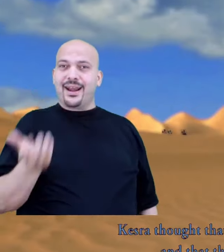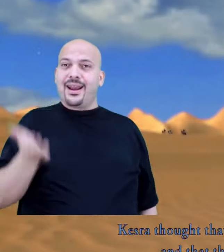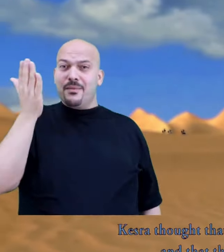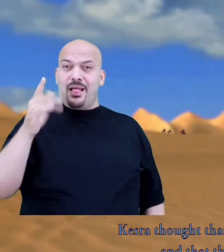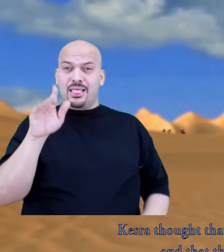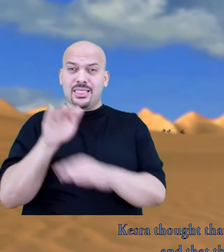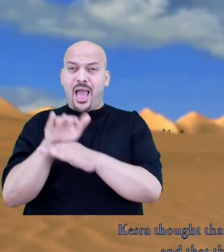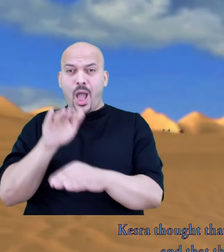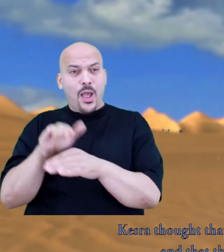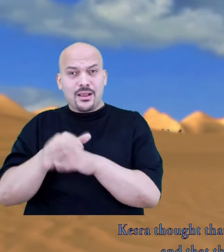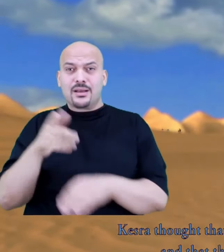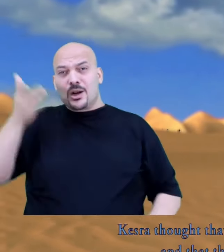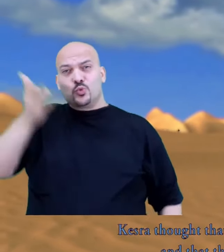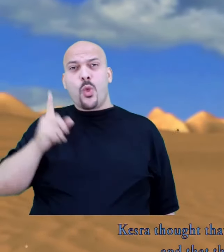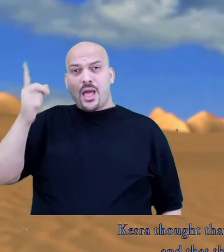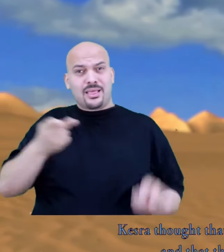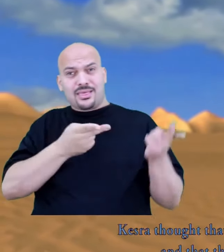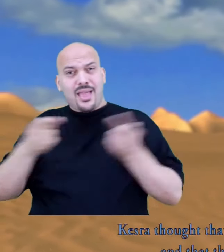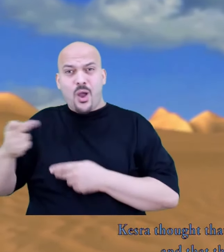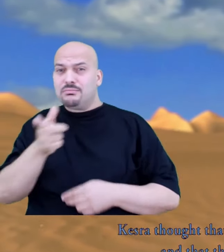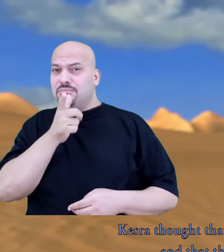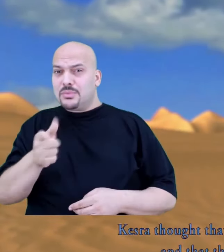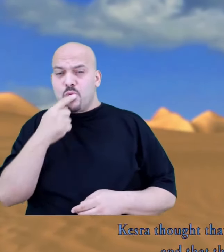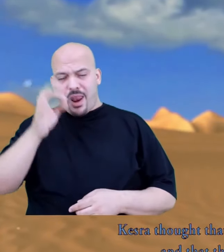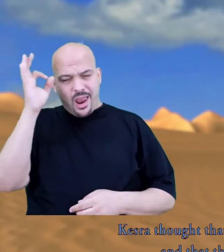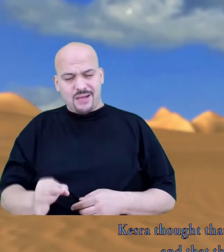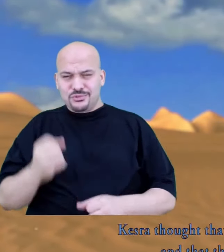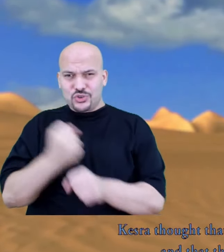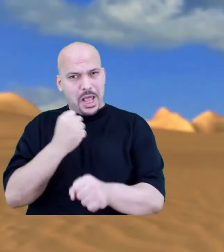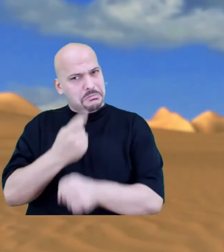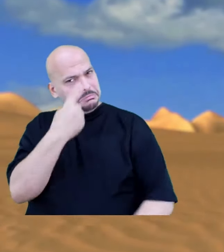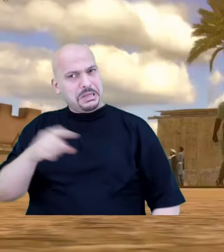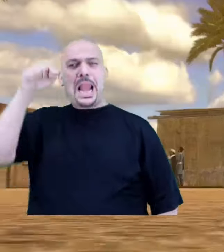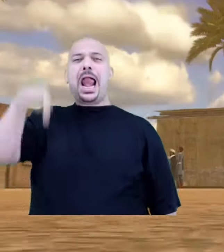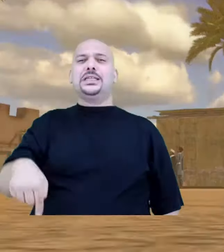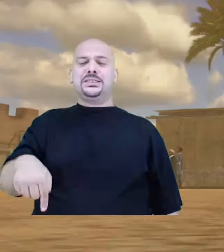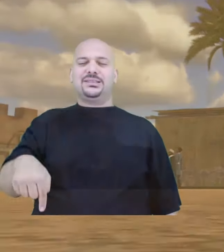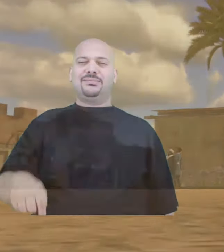وأن دعوة رسول الله لا بد لها أن تتحقق.